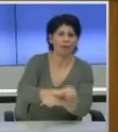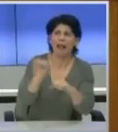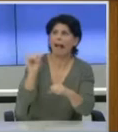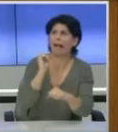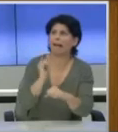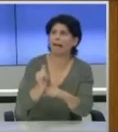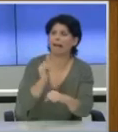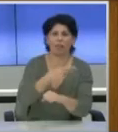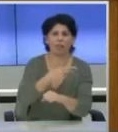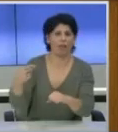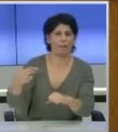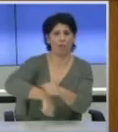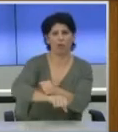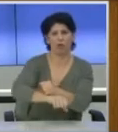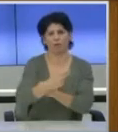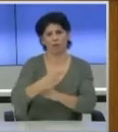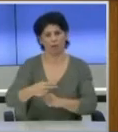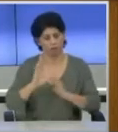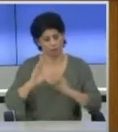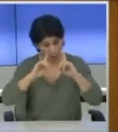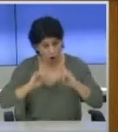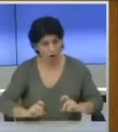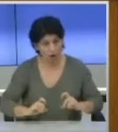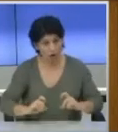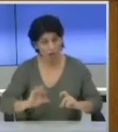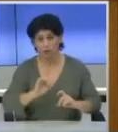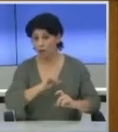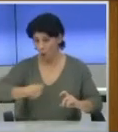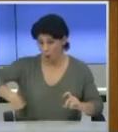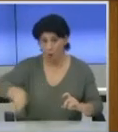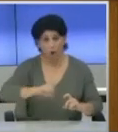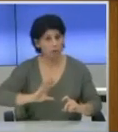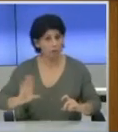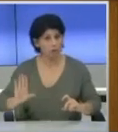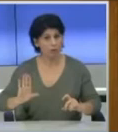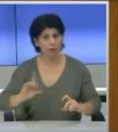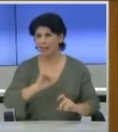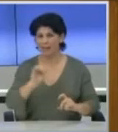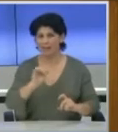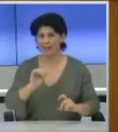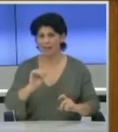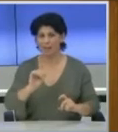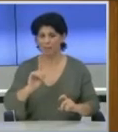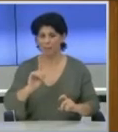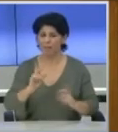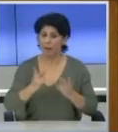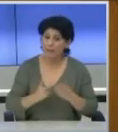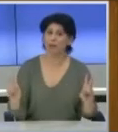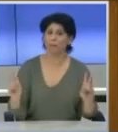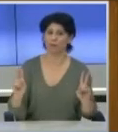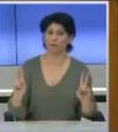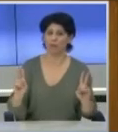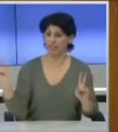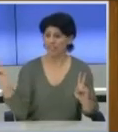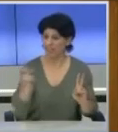κερκίδα. Είναι χρέος μας λοιπόν να μην αφήσουμε να μετατραπεί η κοινωνική ζωή